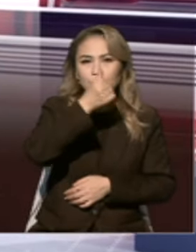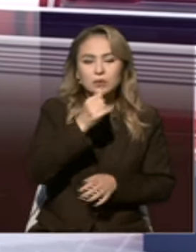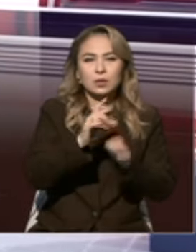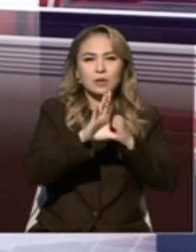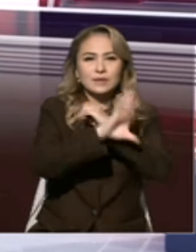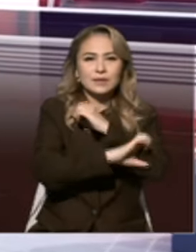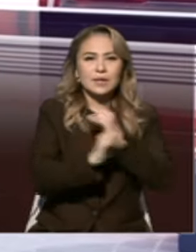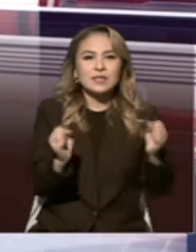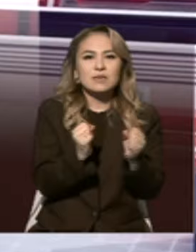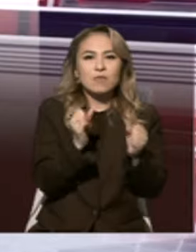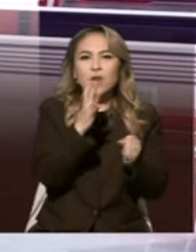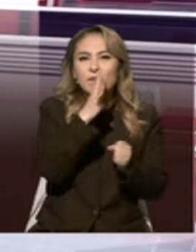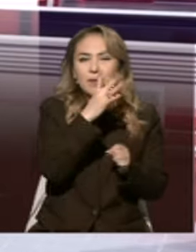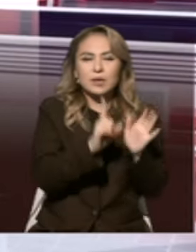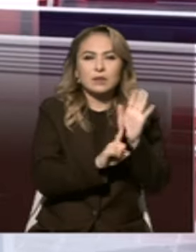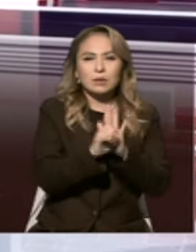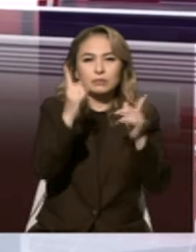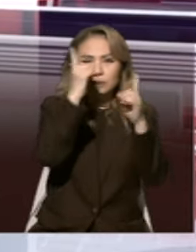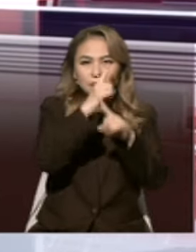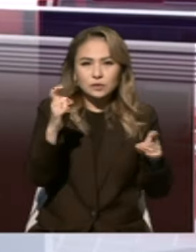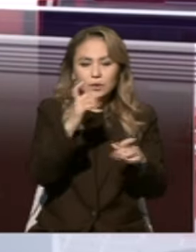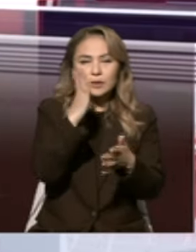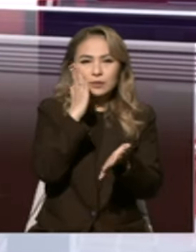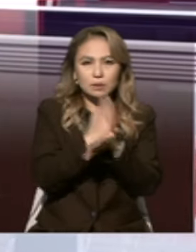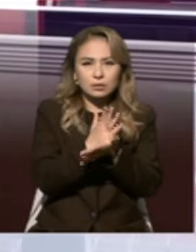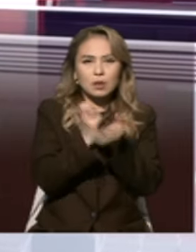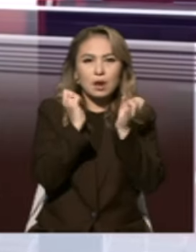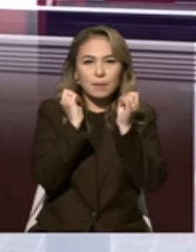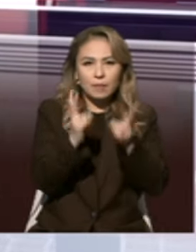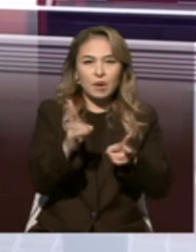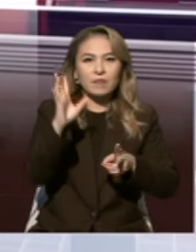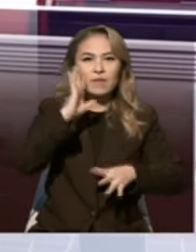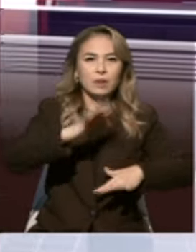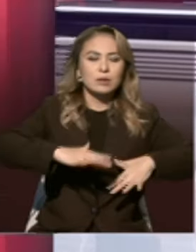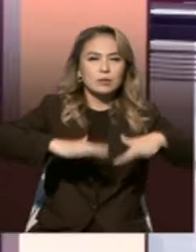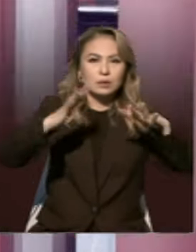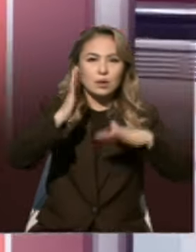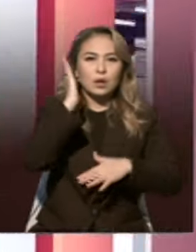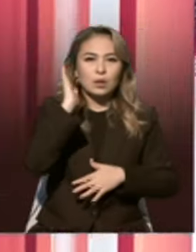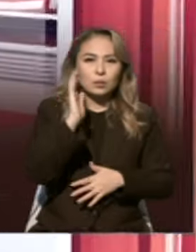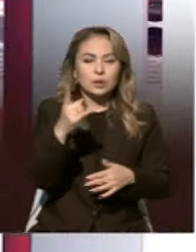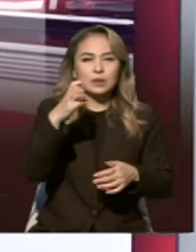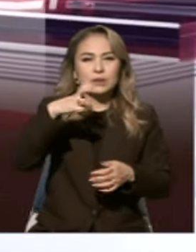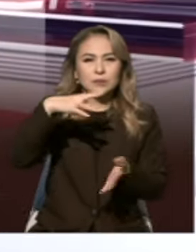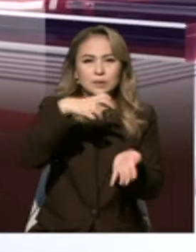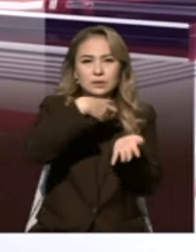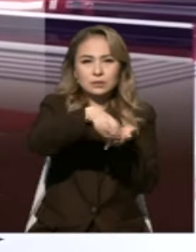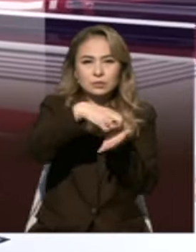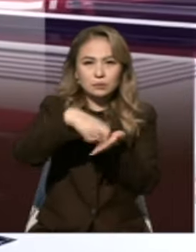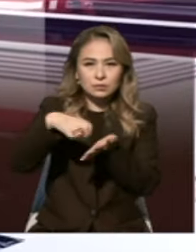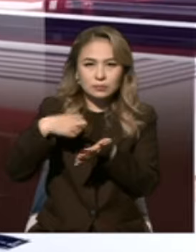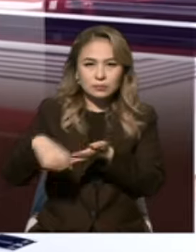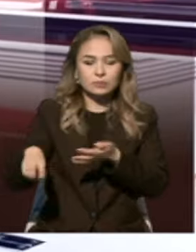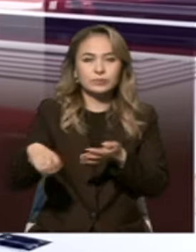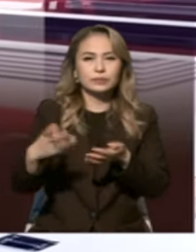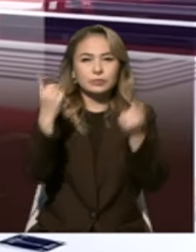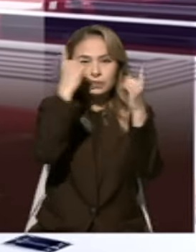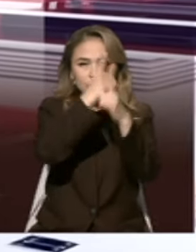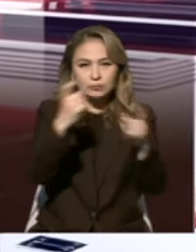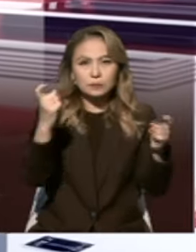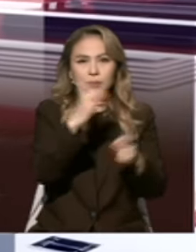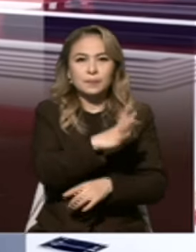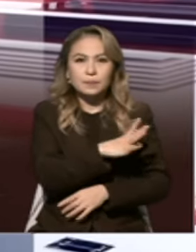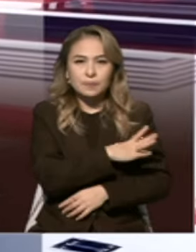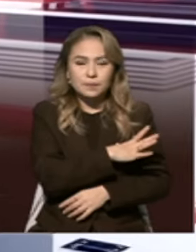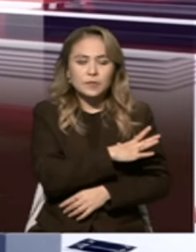облыс бойынша. Су тасқын қаупі бар деген сияқты мына смс тарату арқылы жүргізген